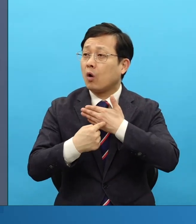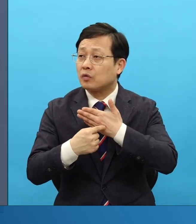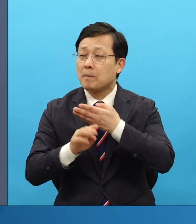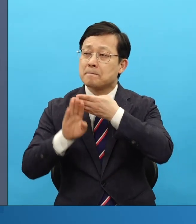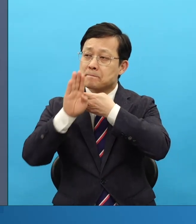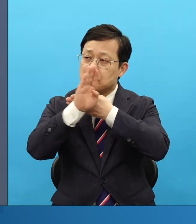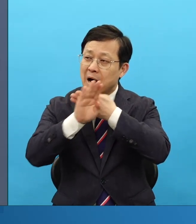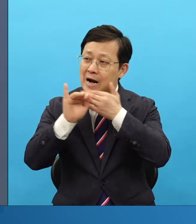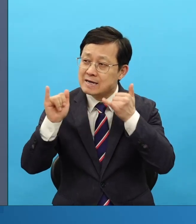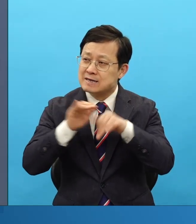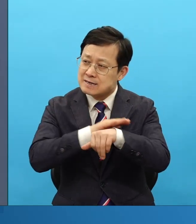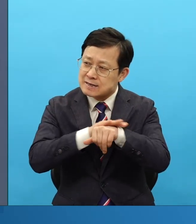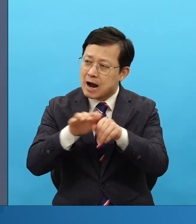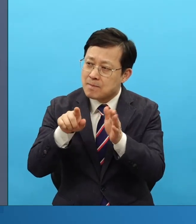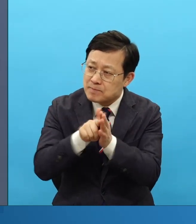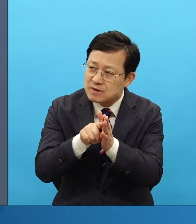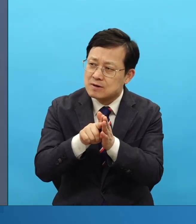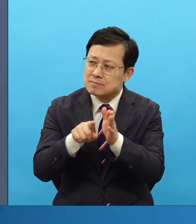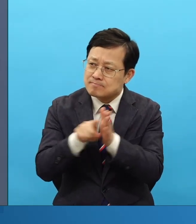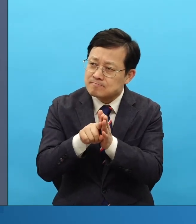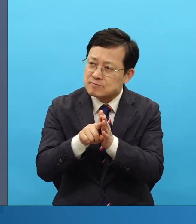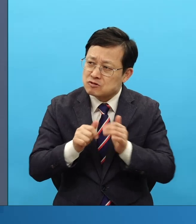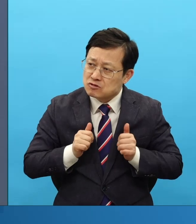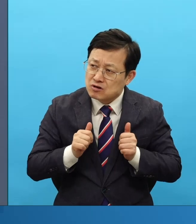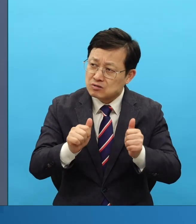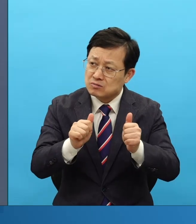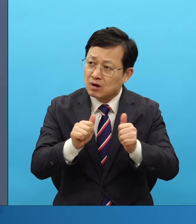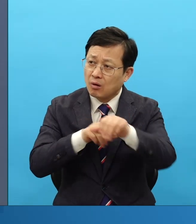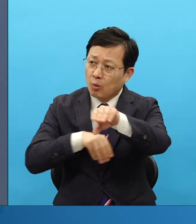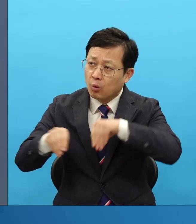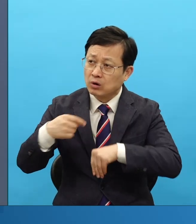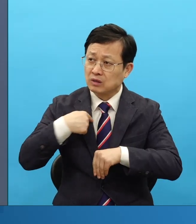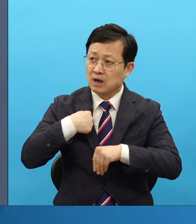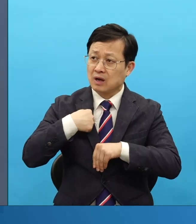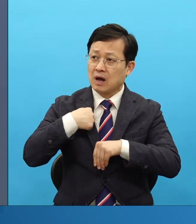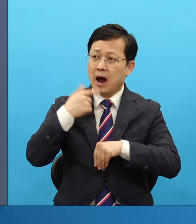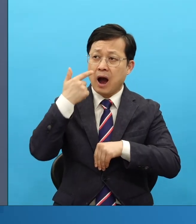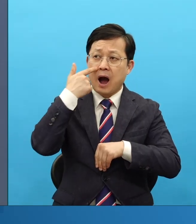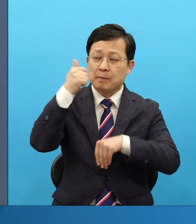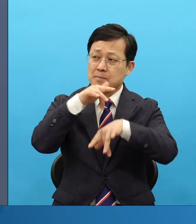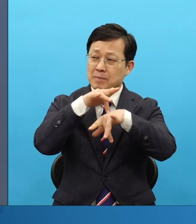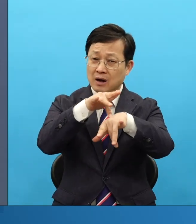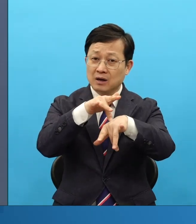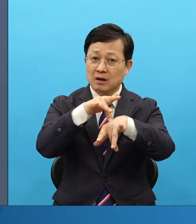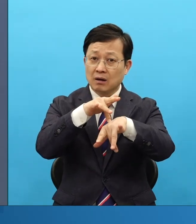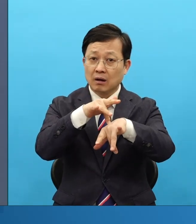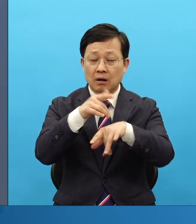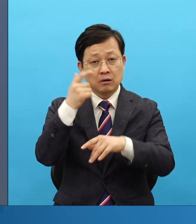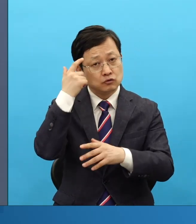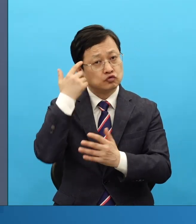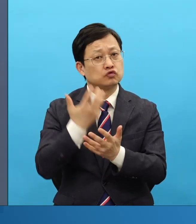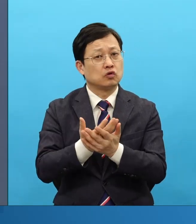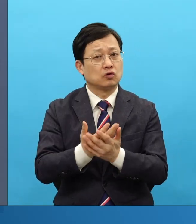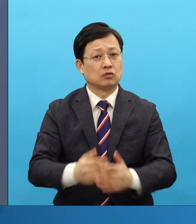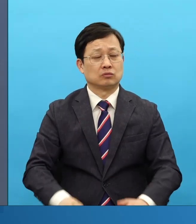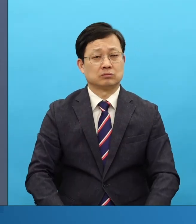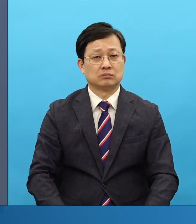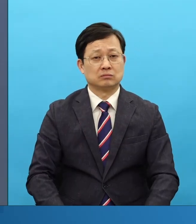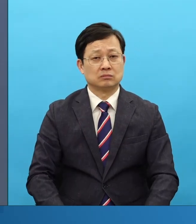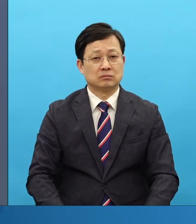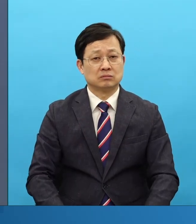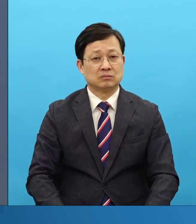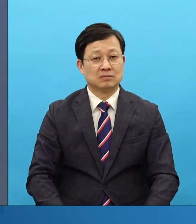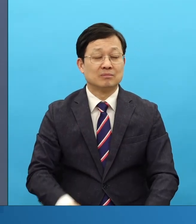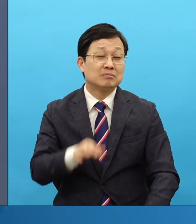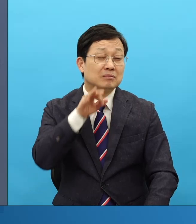보고 네 아비가 마귀야. And to those great believers, these Pharisees, it's your 충격적인 father the 얘기입니다. devil. These are shocking words. 여러분이 집에 가서 안 믿는 아버지